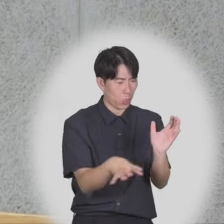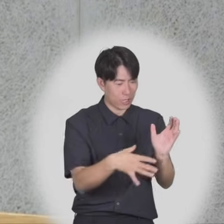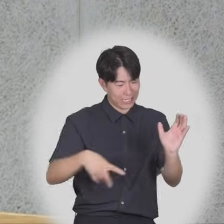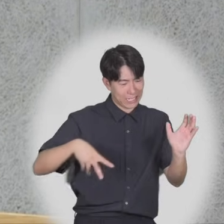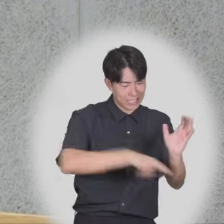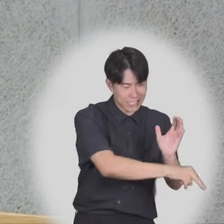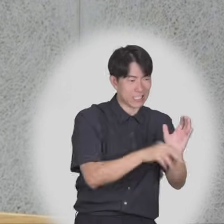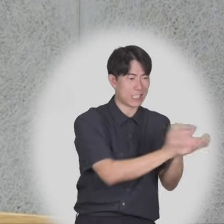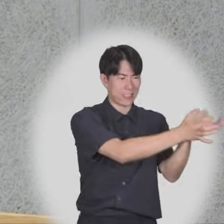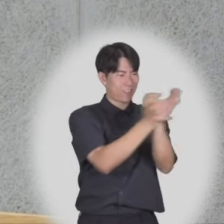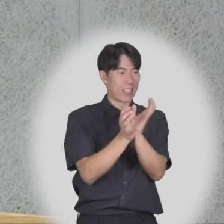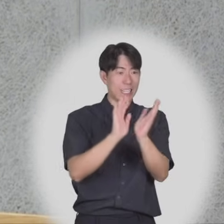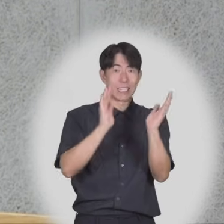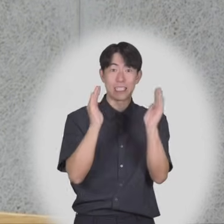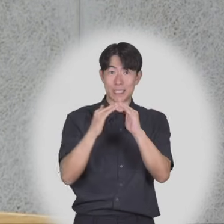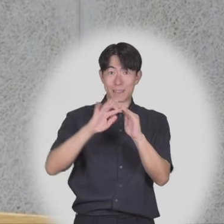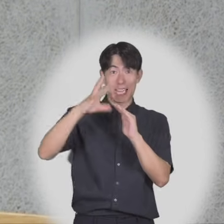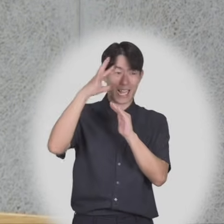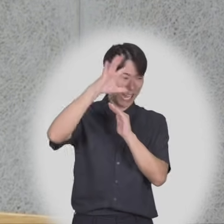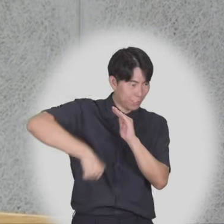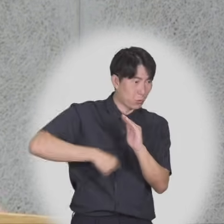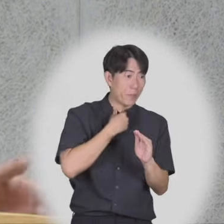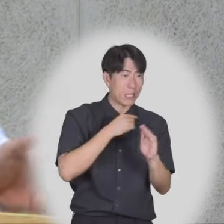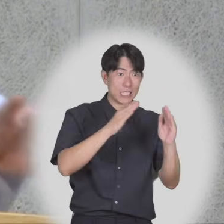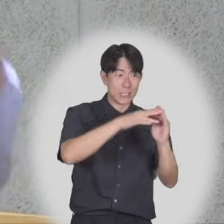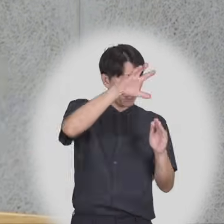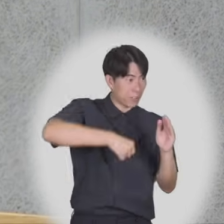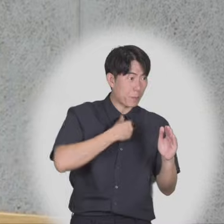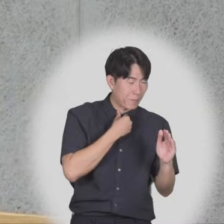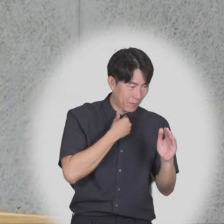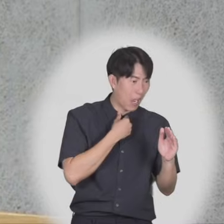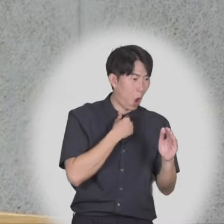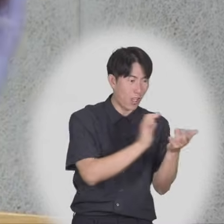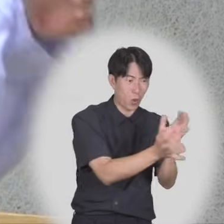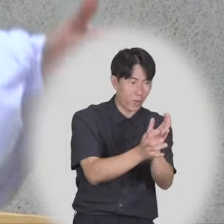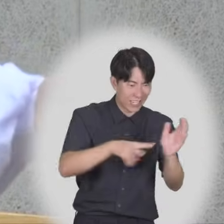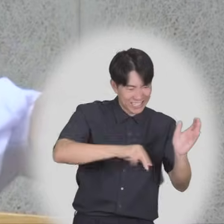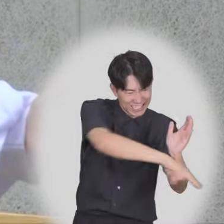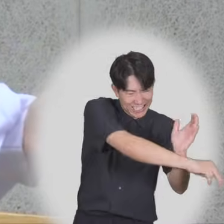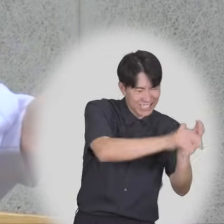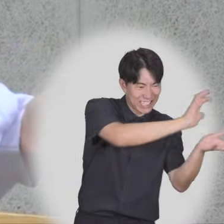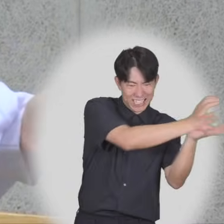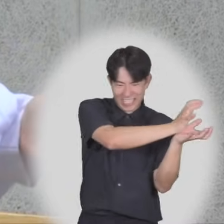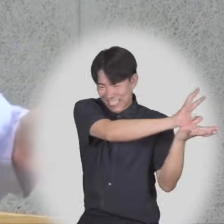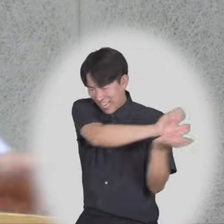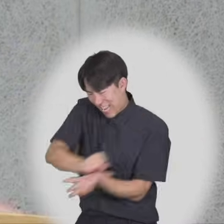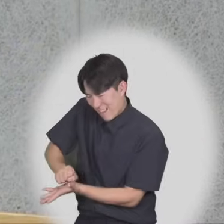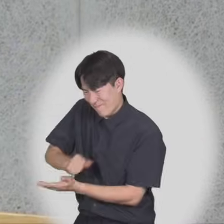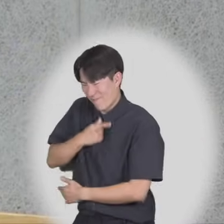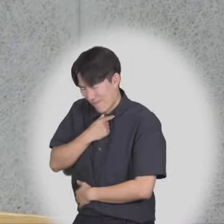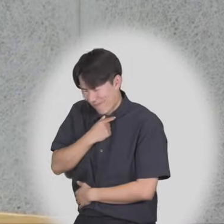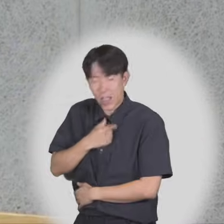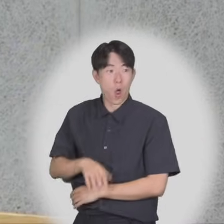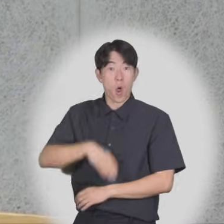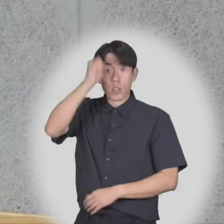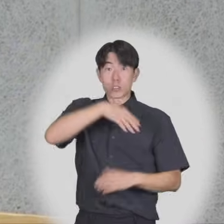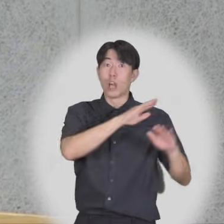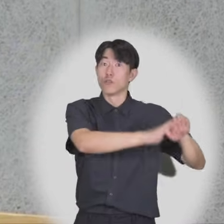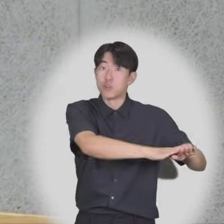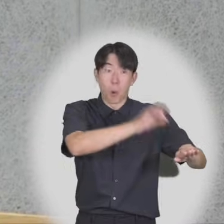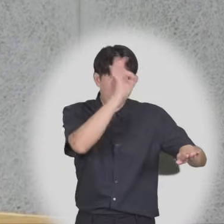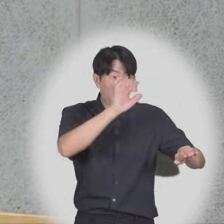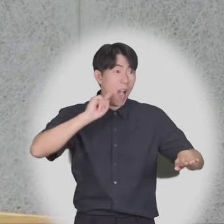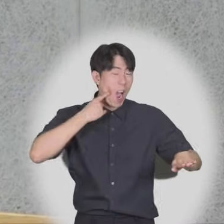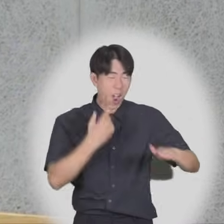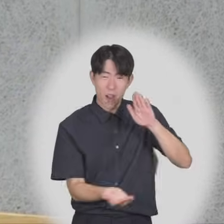그냥 두면 두고두고 아름다운데 거기 지나가는 모든 사람들이 다 같이 보면서 기뻐할 수 있는데 이걸 꺾어가지고 자기